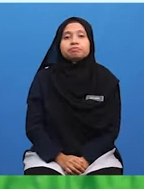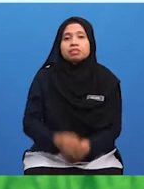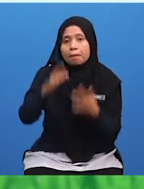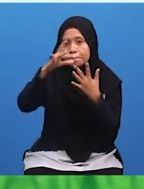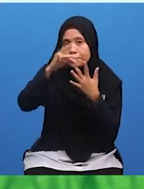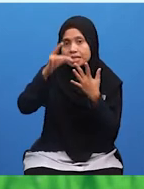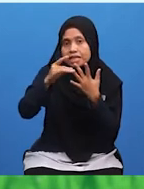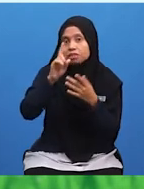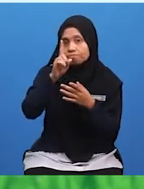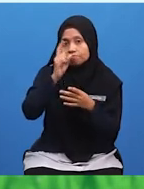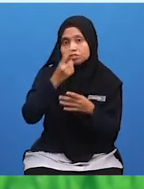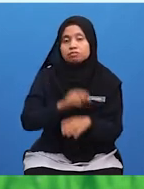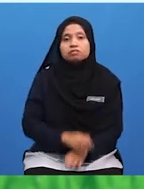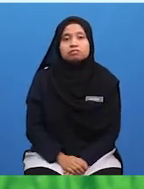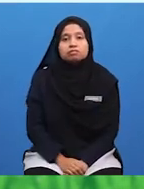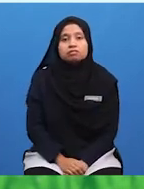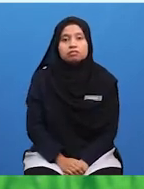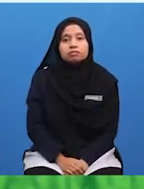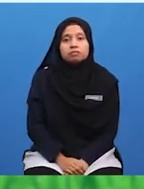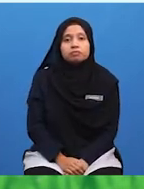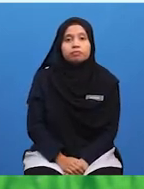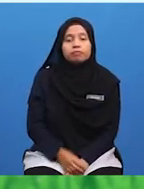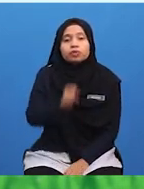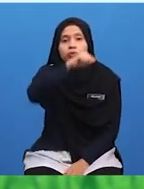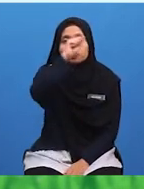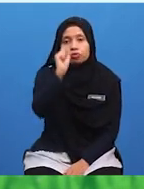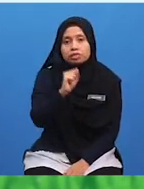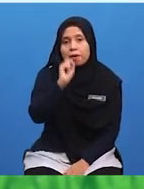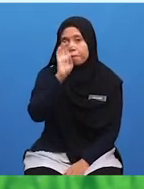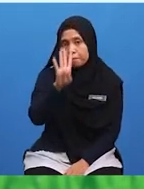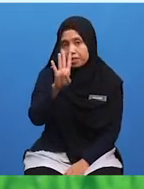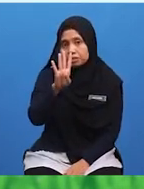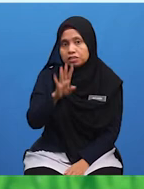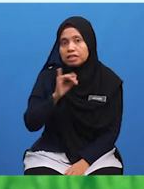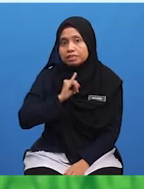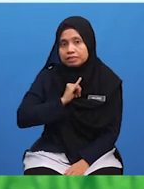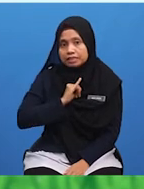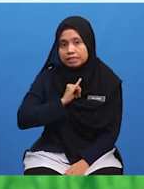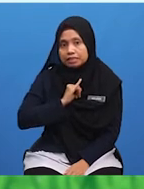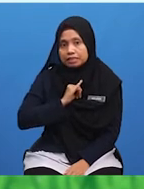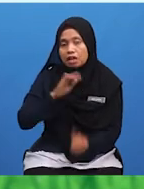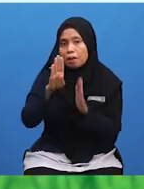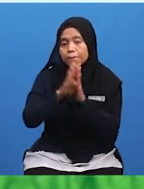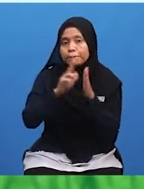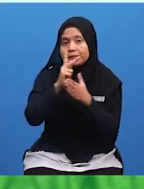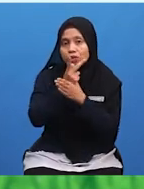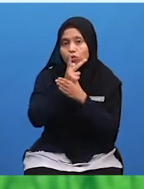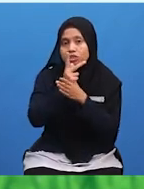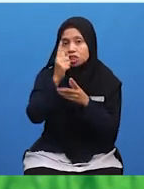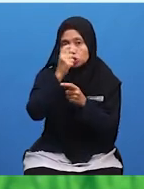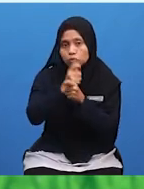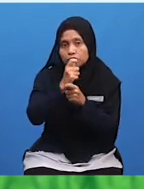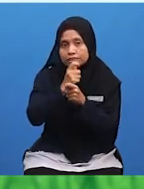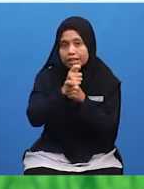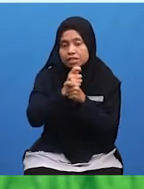atau tidak? Soalan 4. Saya berkongsi